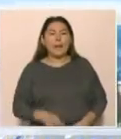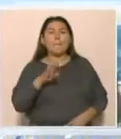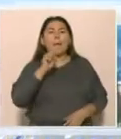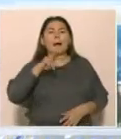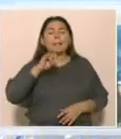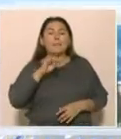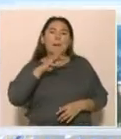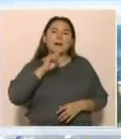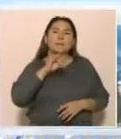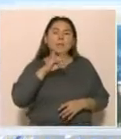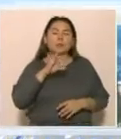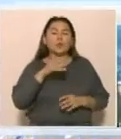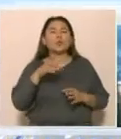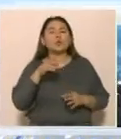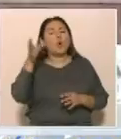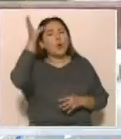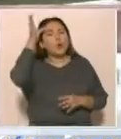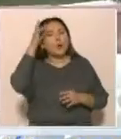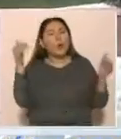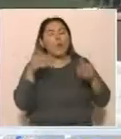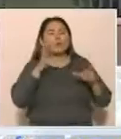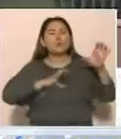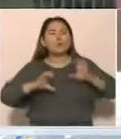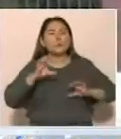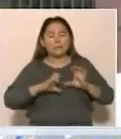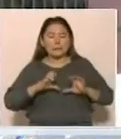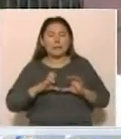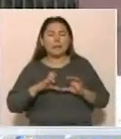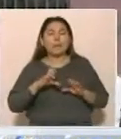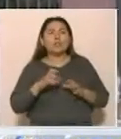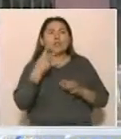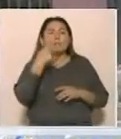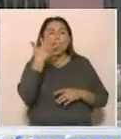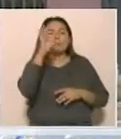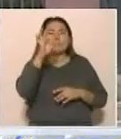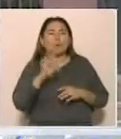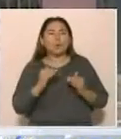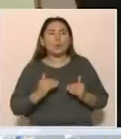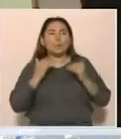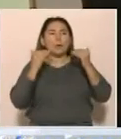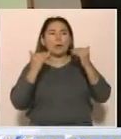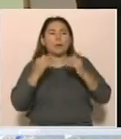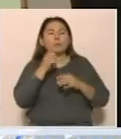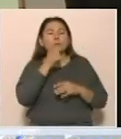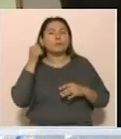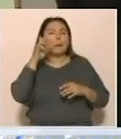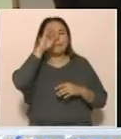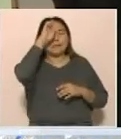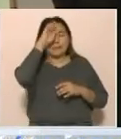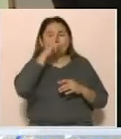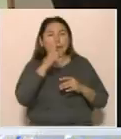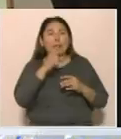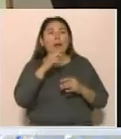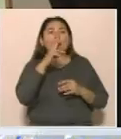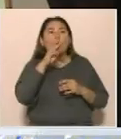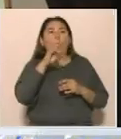Бакалавриат, магистратура, докторантура мен колледж студенттерінің шәкіртақысын 25%-ға көтеру туралы былтыр мемлекет басшысы Қасым